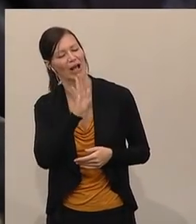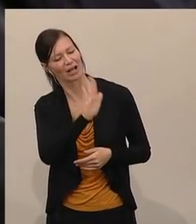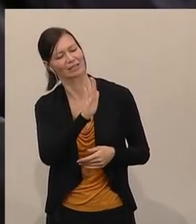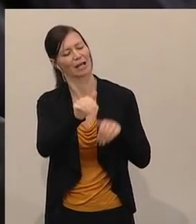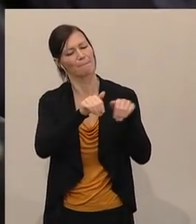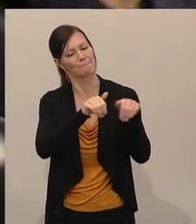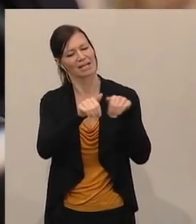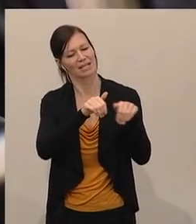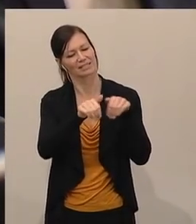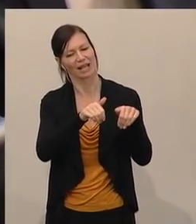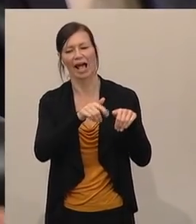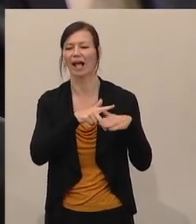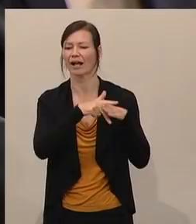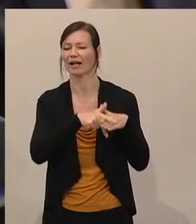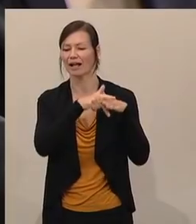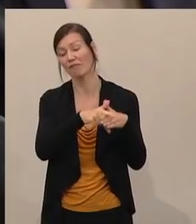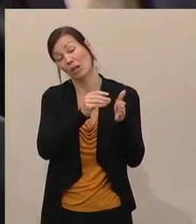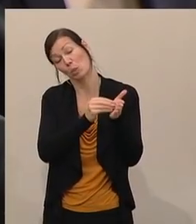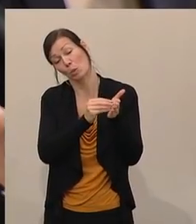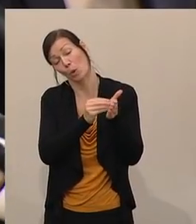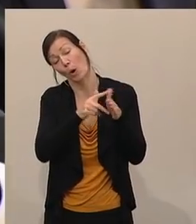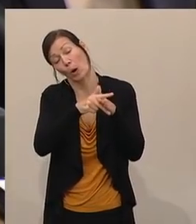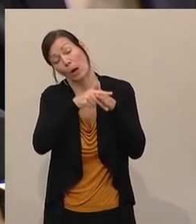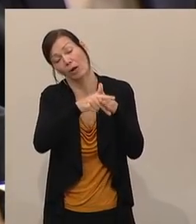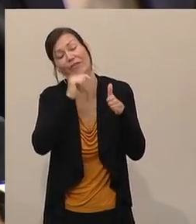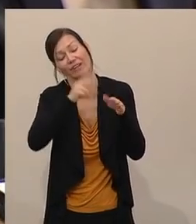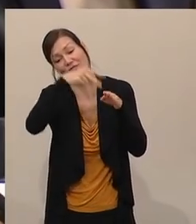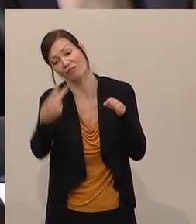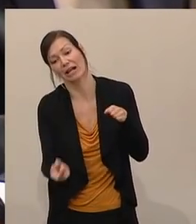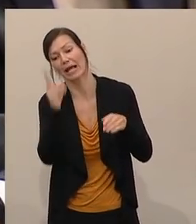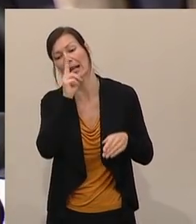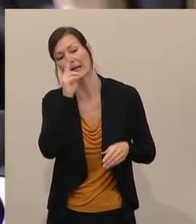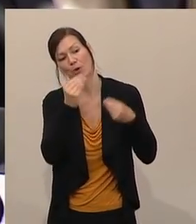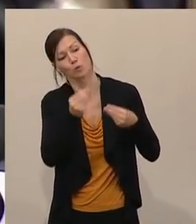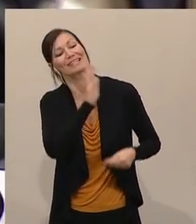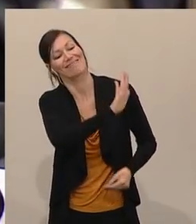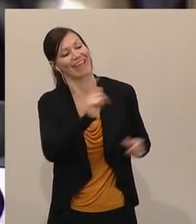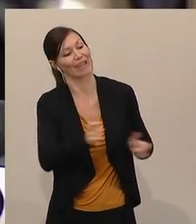ministerialen Sattel, solange du dich noch halten kannst. Liebe Grüße, Cousine Daniela.